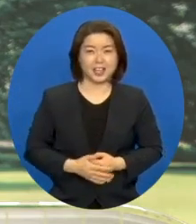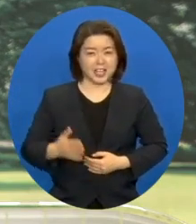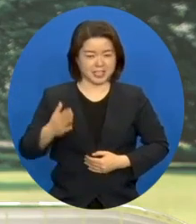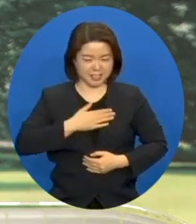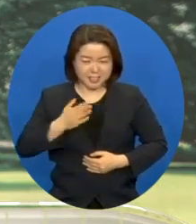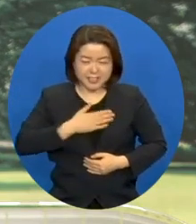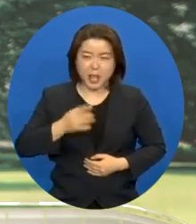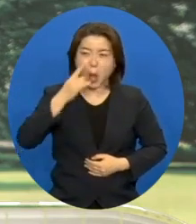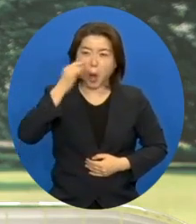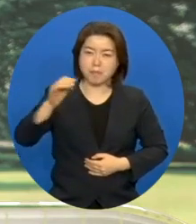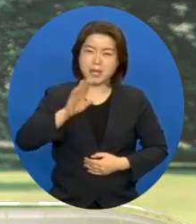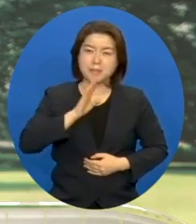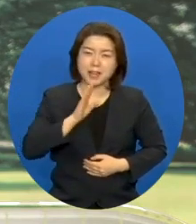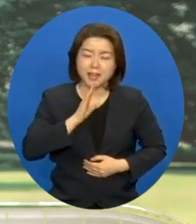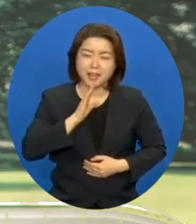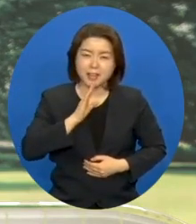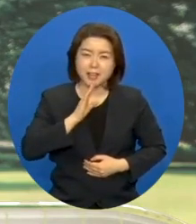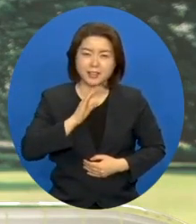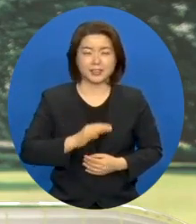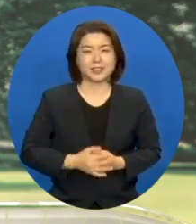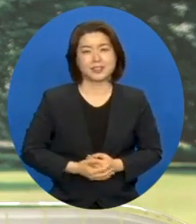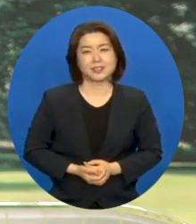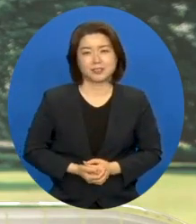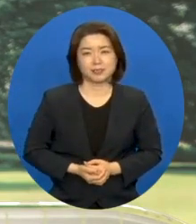내 엄마구나!